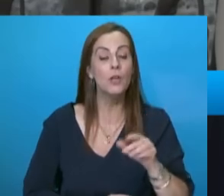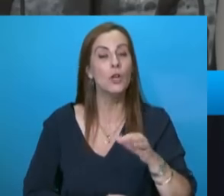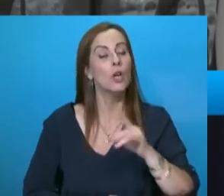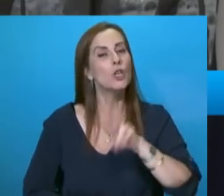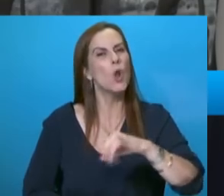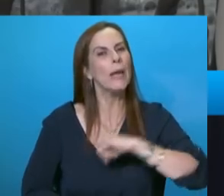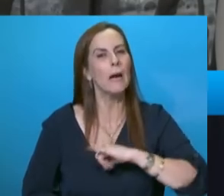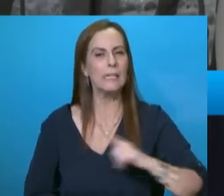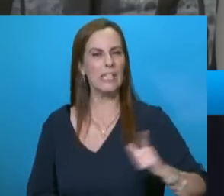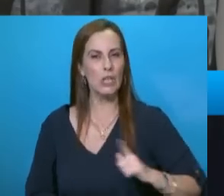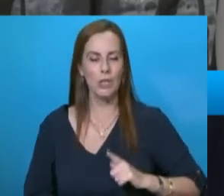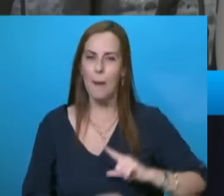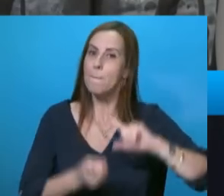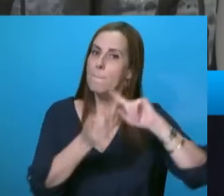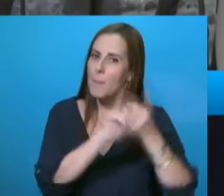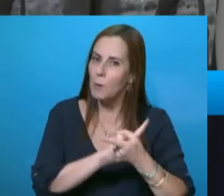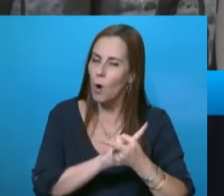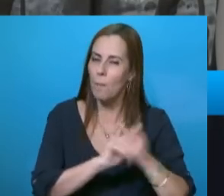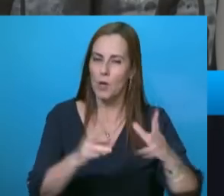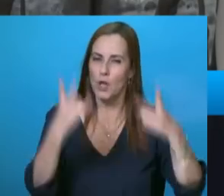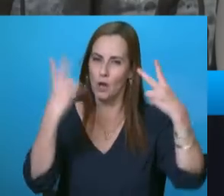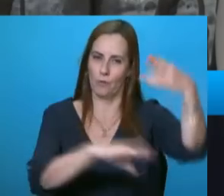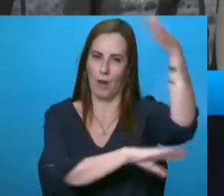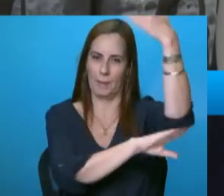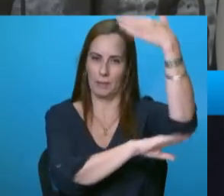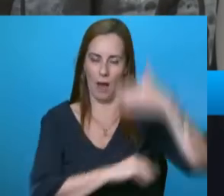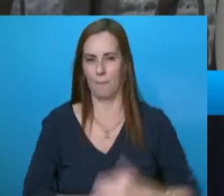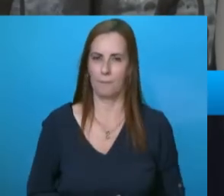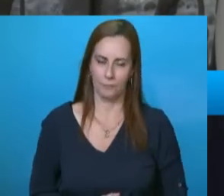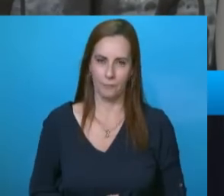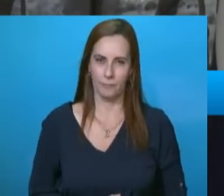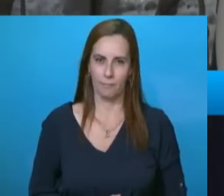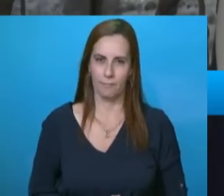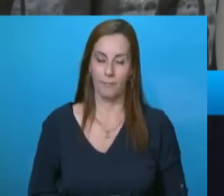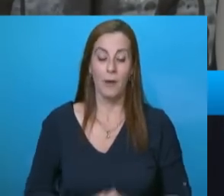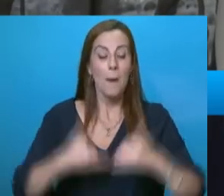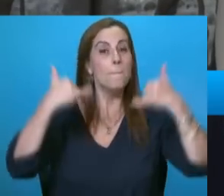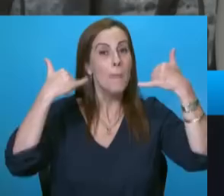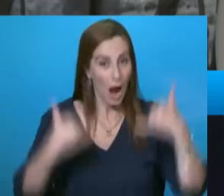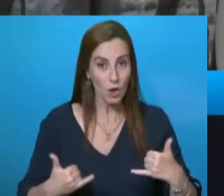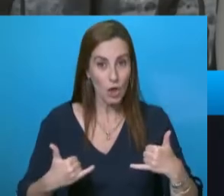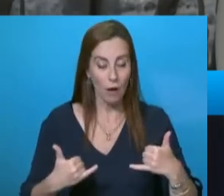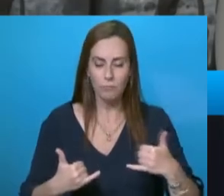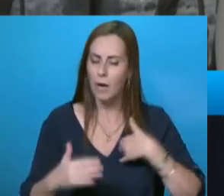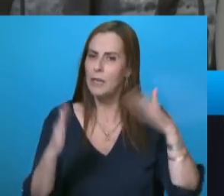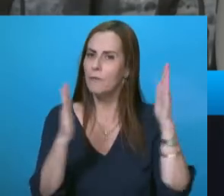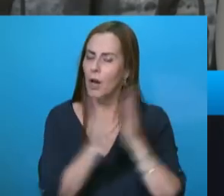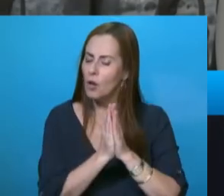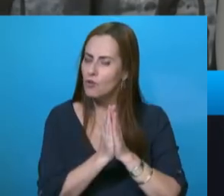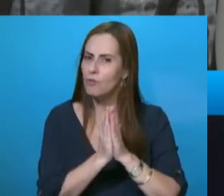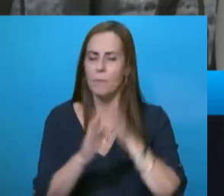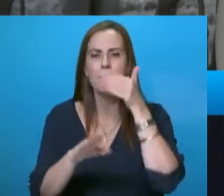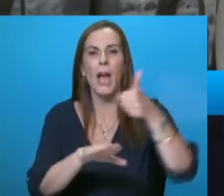האישיים על פני האינטרס הלאומי. החל מהיום, אדוני הנשיא, אפנה לראשי